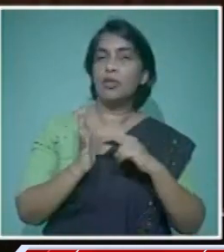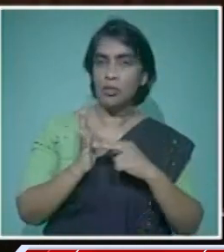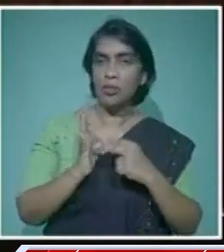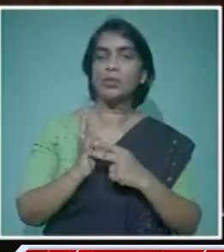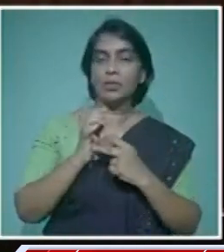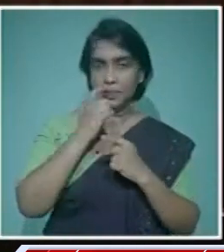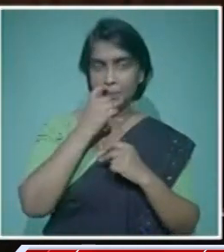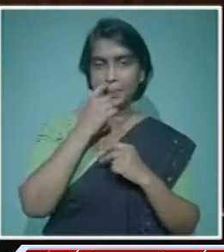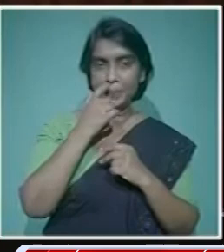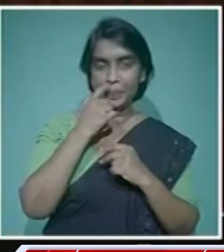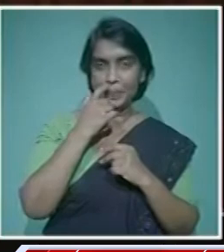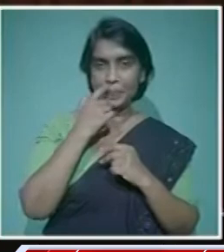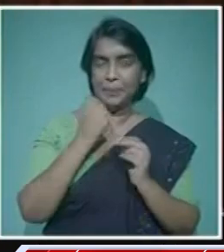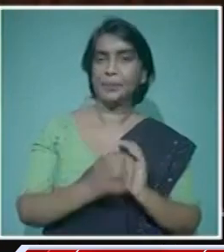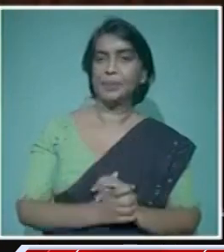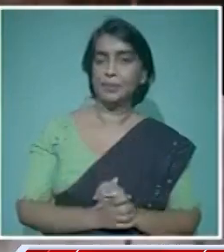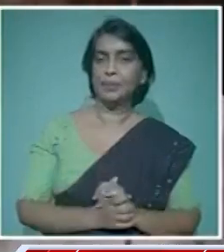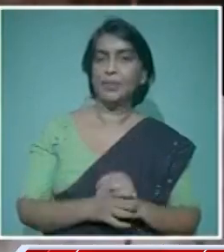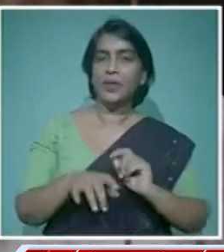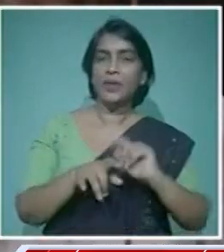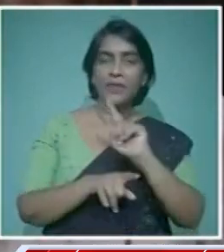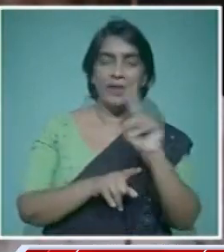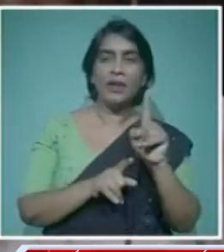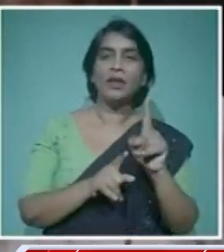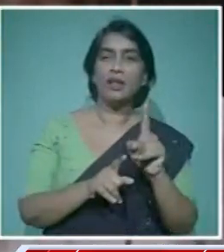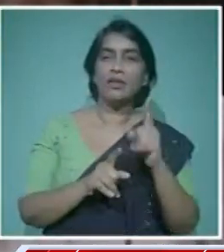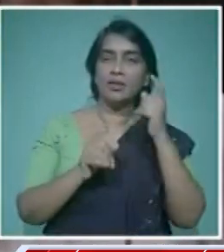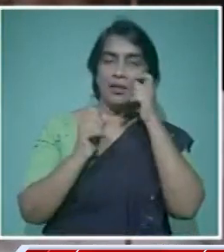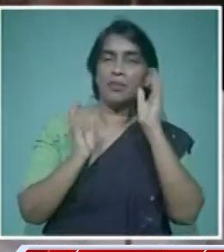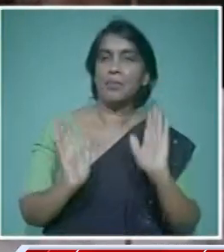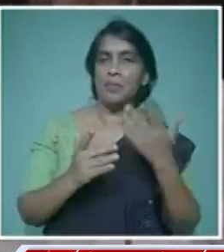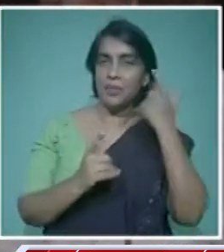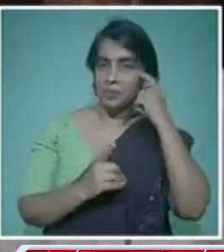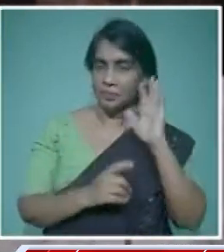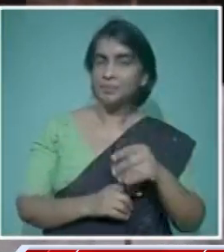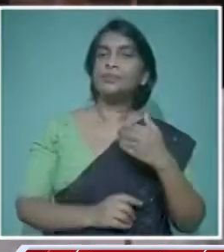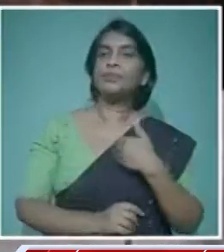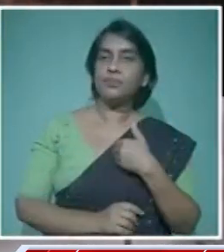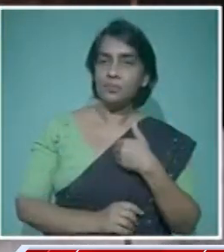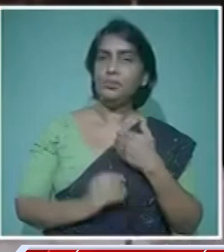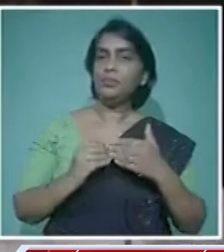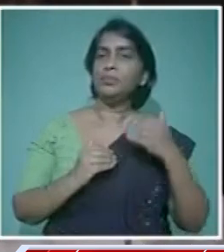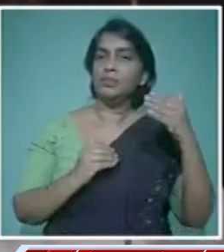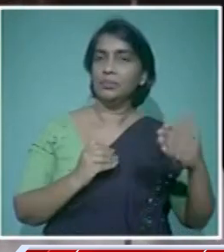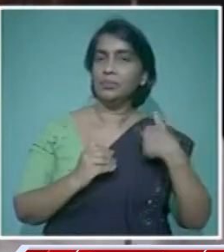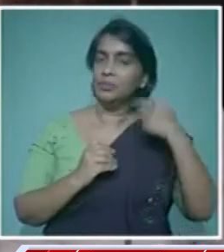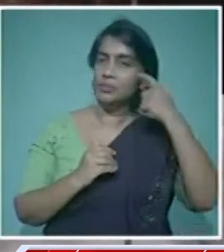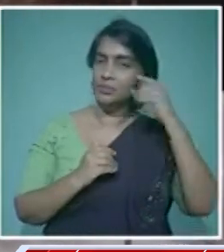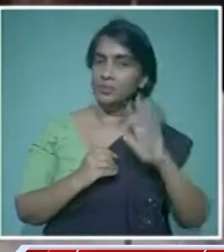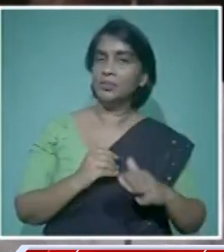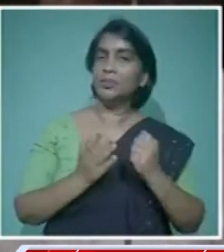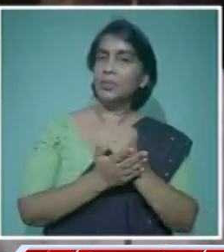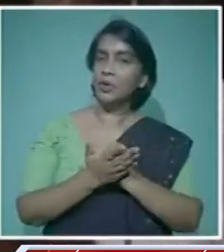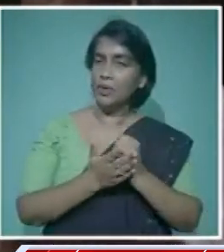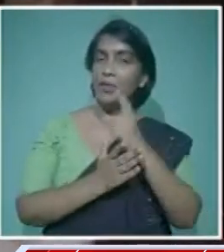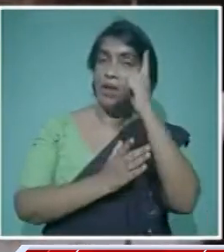සතිවත් භාවයේ මයින්ඩ්ෆුල්නස් කියන එක මිනිත්තු 10කින් පටන් ගන්න බලාපොරොත්තු වෙනවා. ඒක මං දීඝ කරගන්න බලාපොරොත්තු වෙනවා සීලම